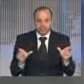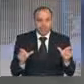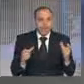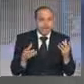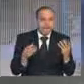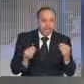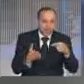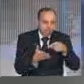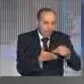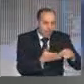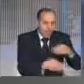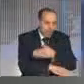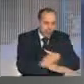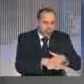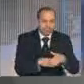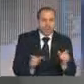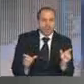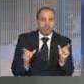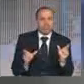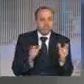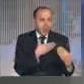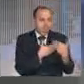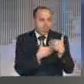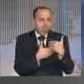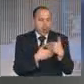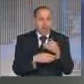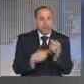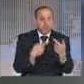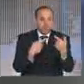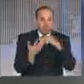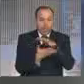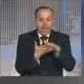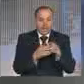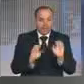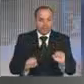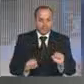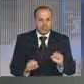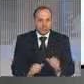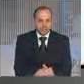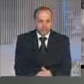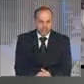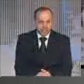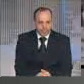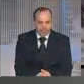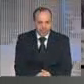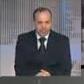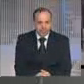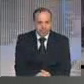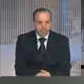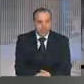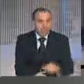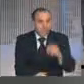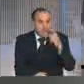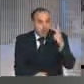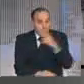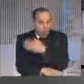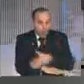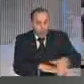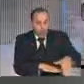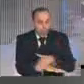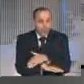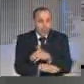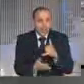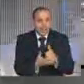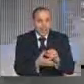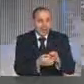عدد من النقاط منعا لاي تصعيد محتمل للاحداث شاهد المعبر الحدودي ببو